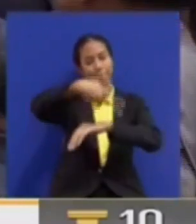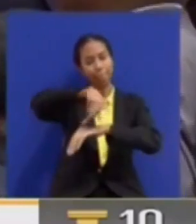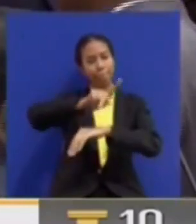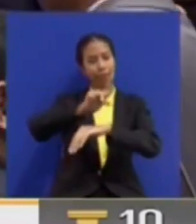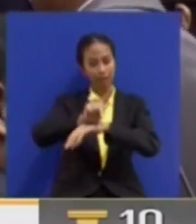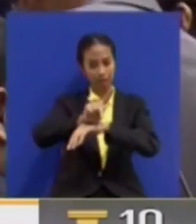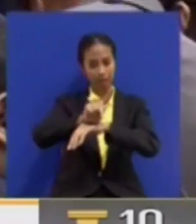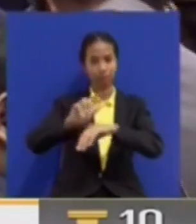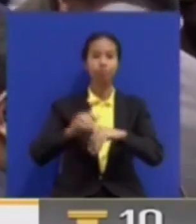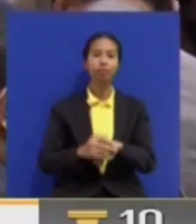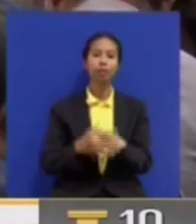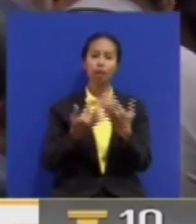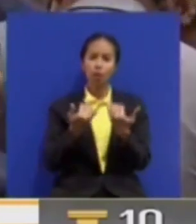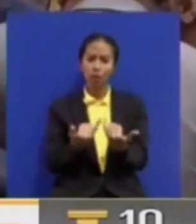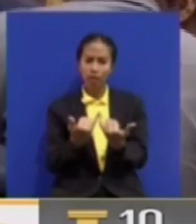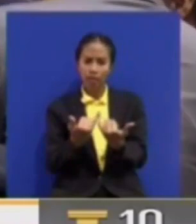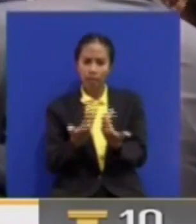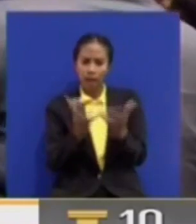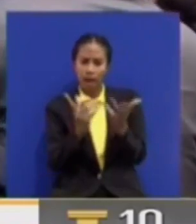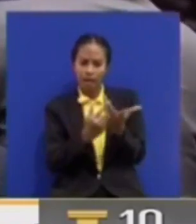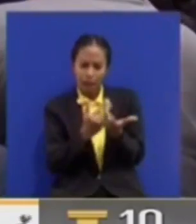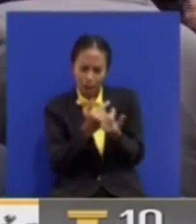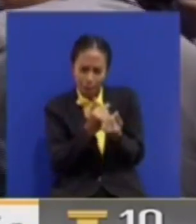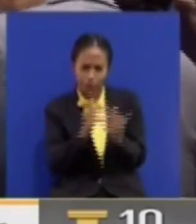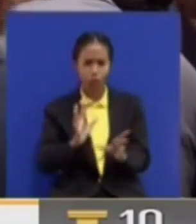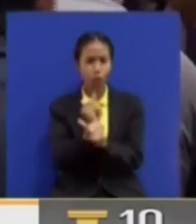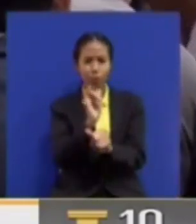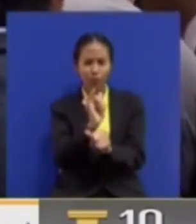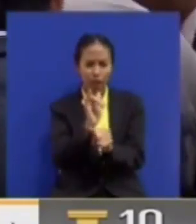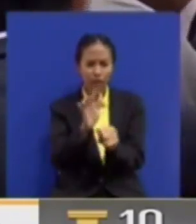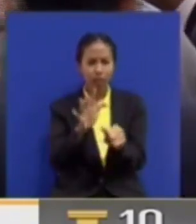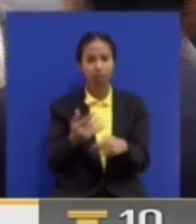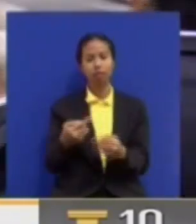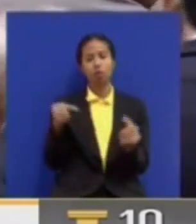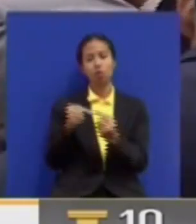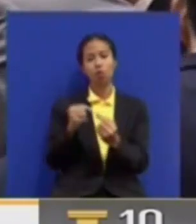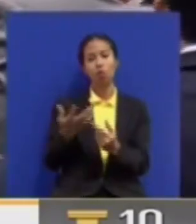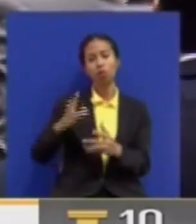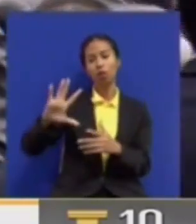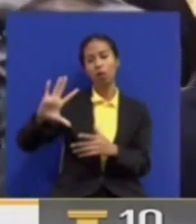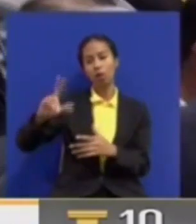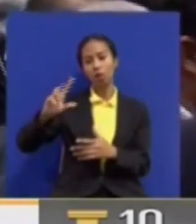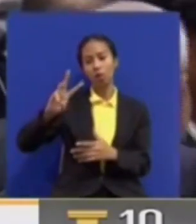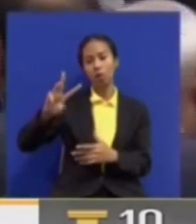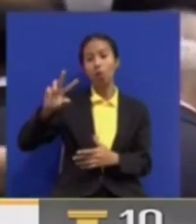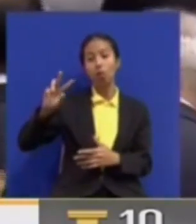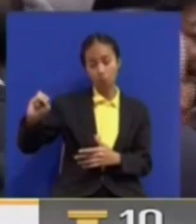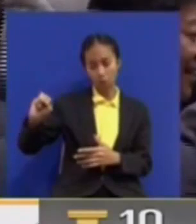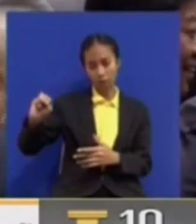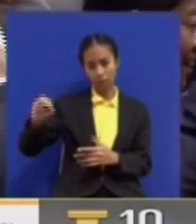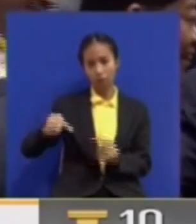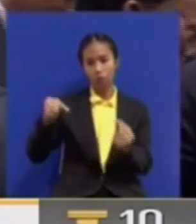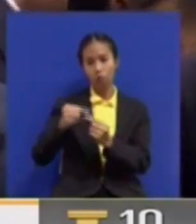ราษฎรเนี่ยออกมาก็ปรากฏว่าคุณชวนหลีกภัยก็ชนะไปนะคะตอนนี้เจ้าหน้าที่กำลังสรุปคะแนนอยู่นะคะแต่ว่าบนกระดาน